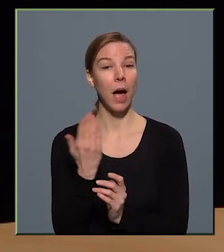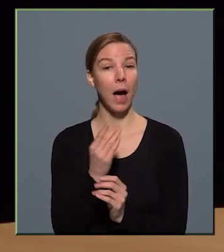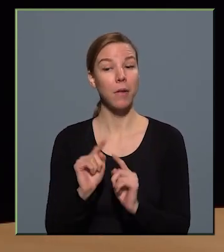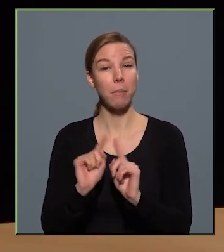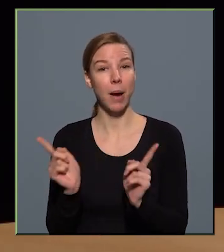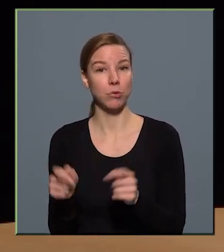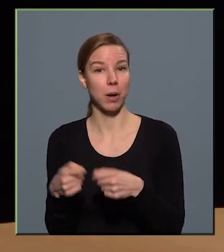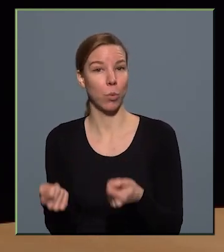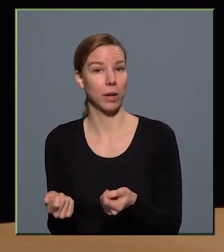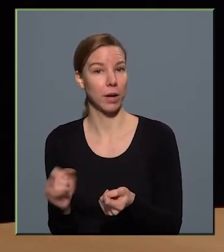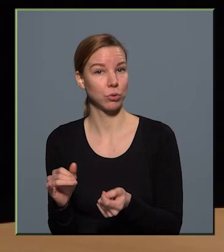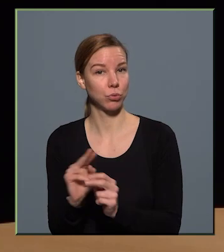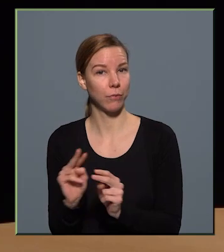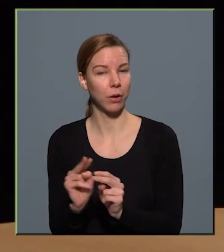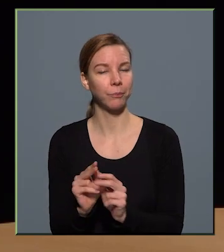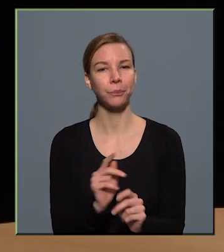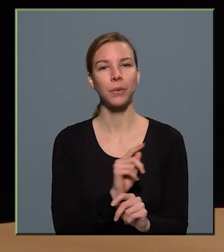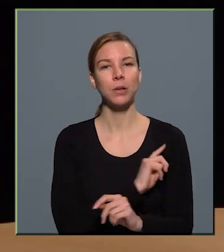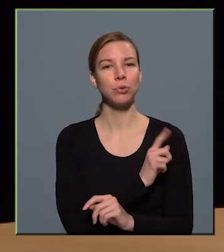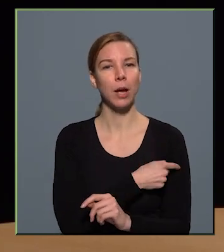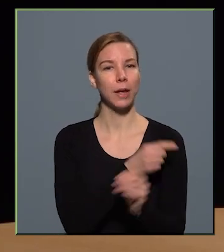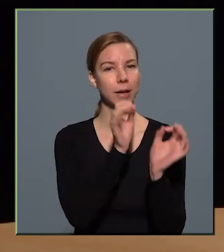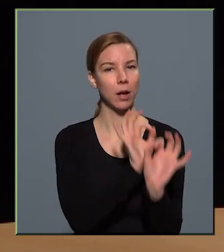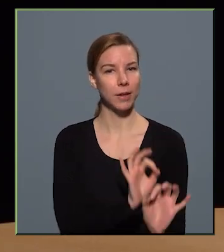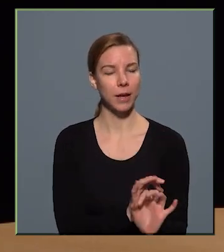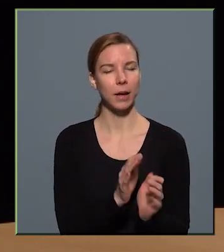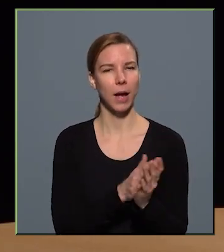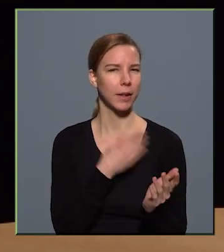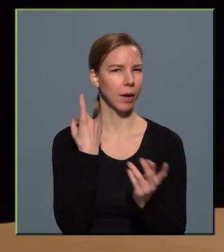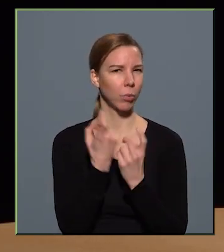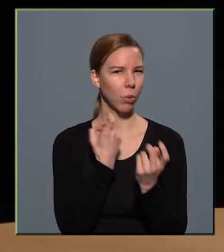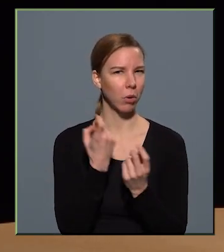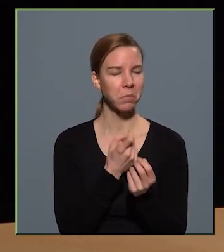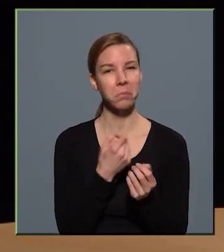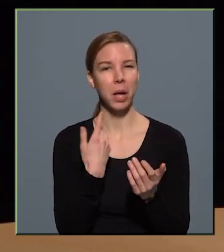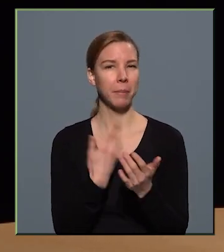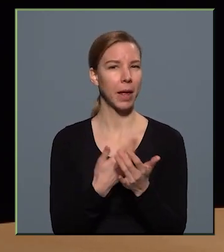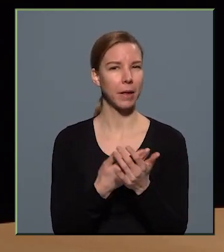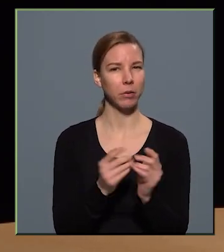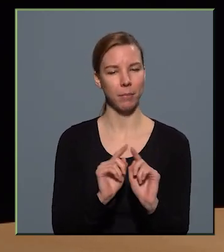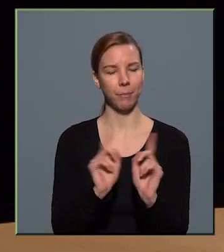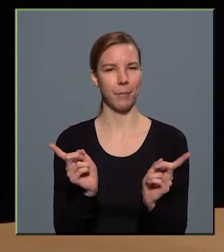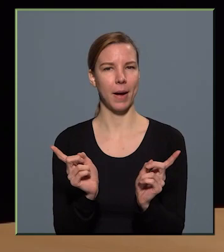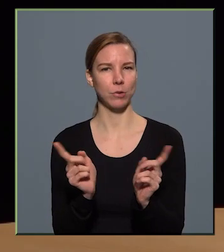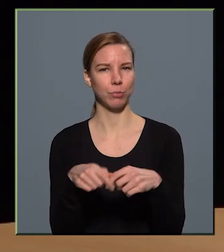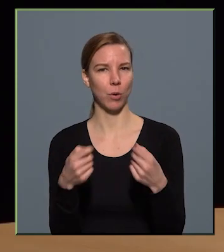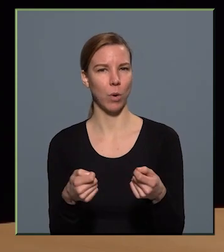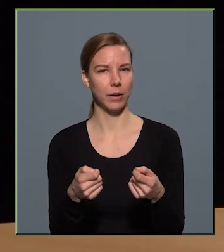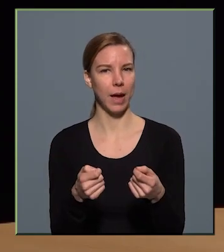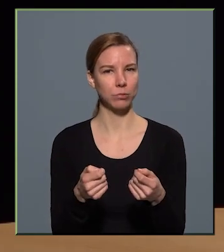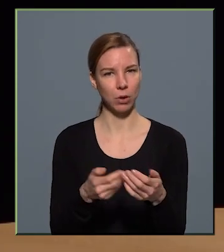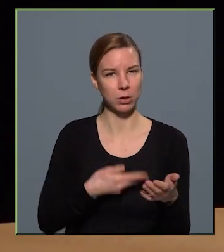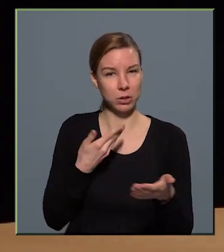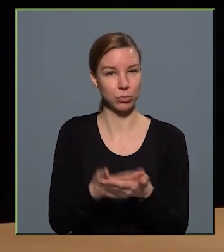megoldás. És az energiacégek is az európai piacon elkezdtek abban gondolkodni, hogy mi lenne, ha elkezdenénk másfajta megoldásokat is